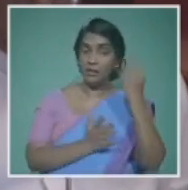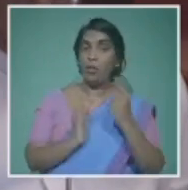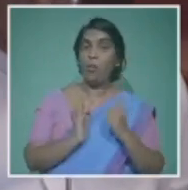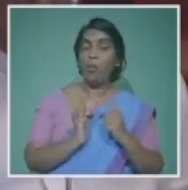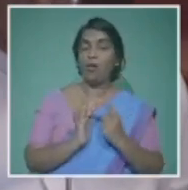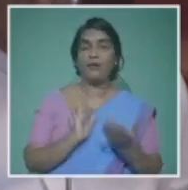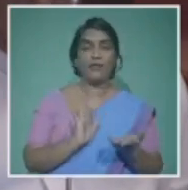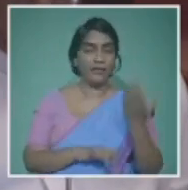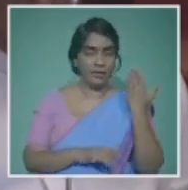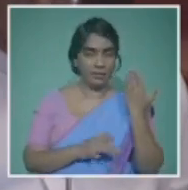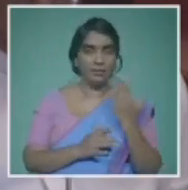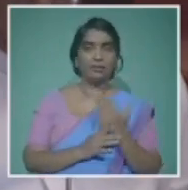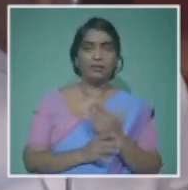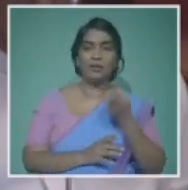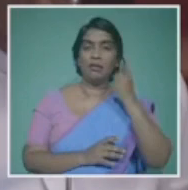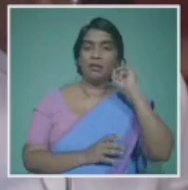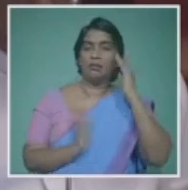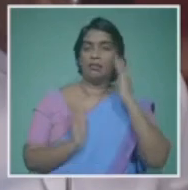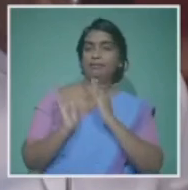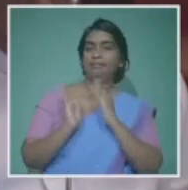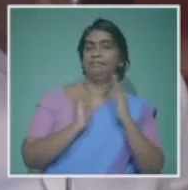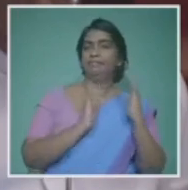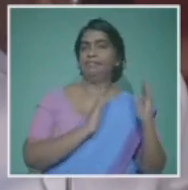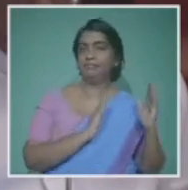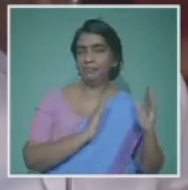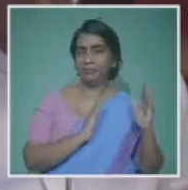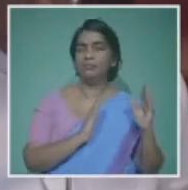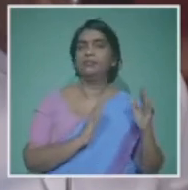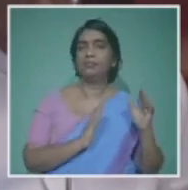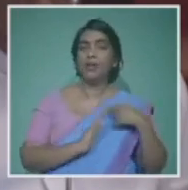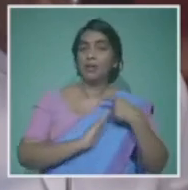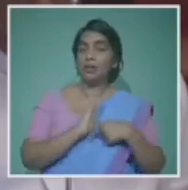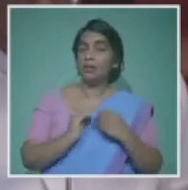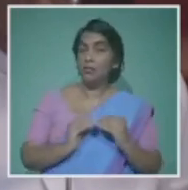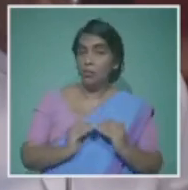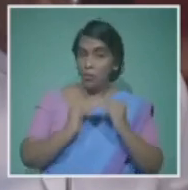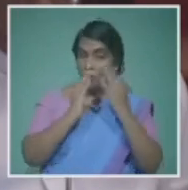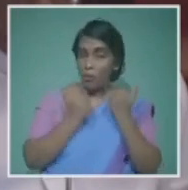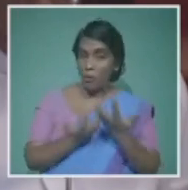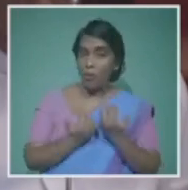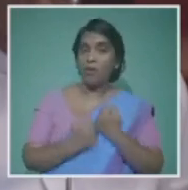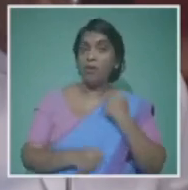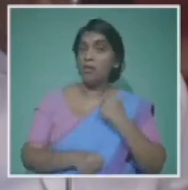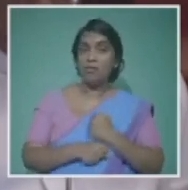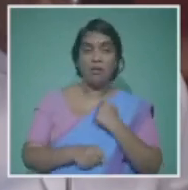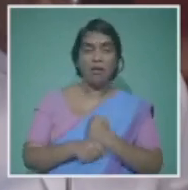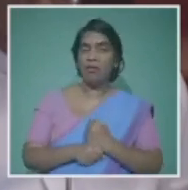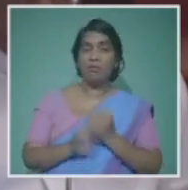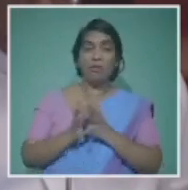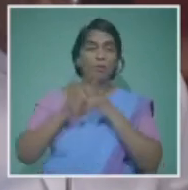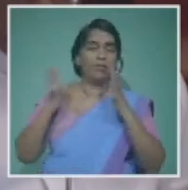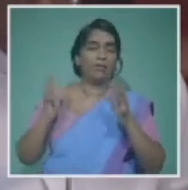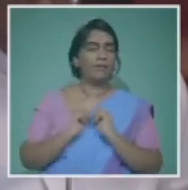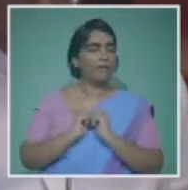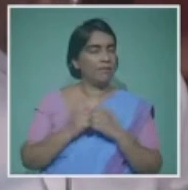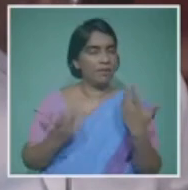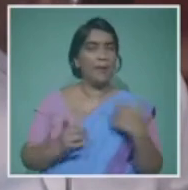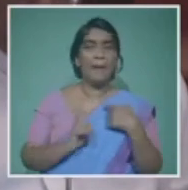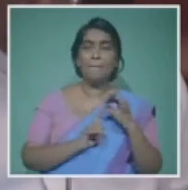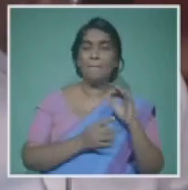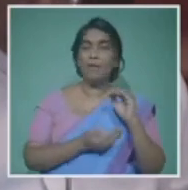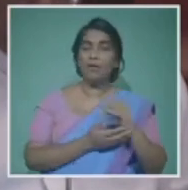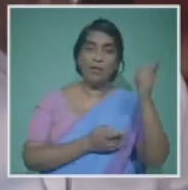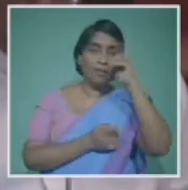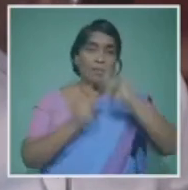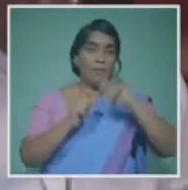wedi. Pramada karana. Itu rata goda ganna onna raja anje pulu kalle wedak kada balanda. Paut gali kaca padi